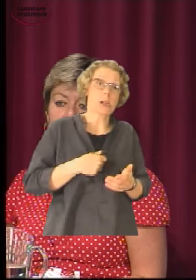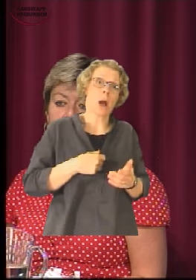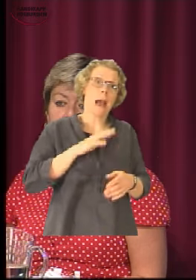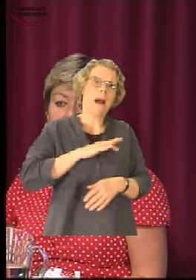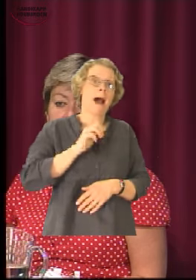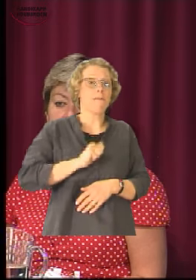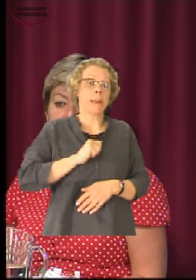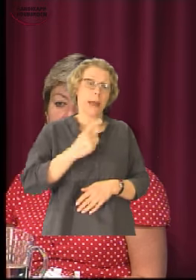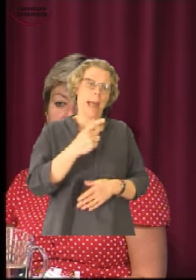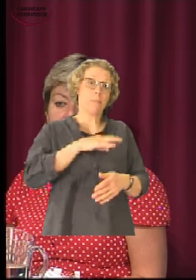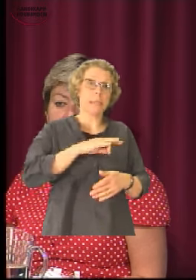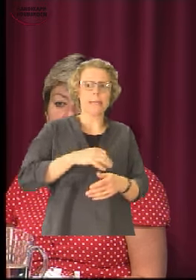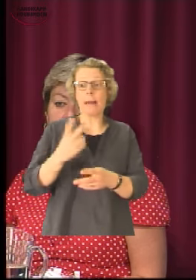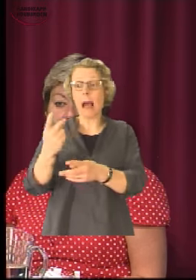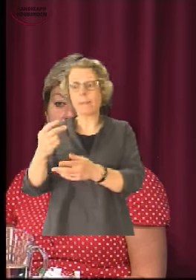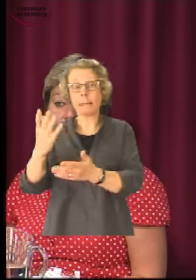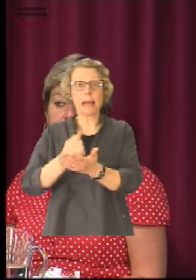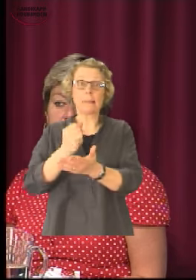annan.